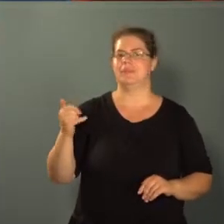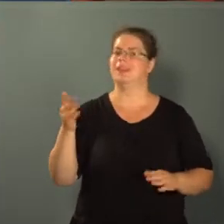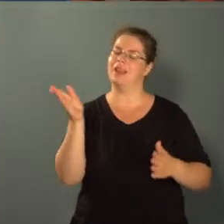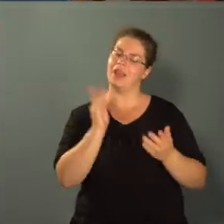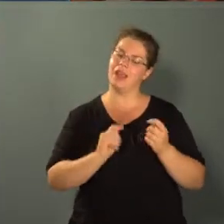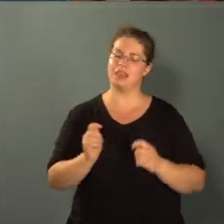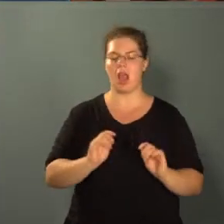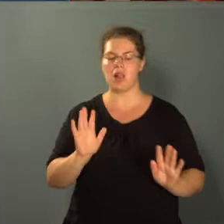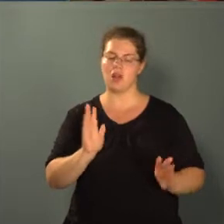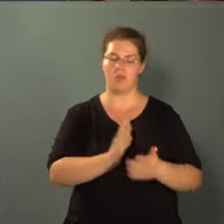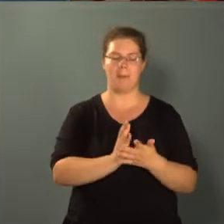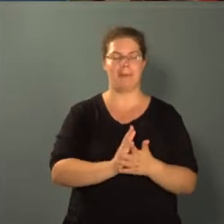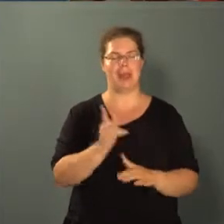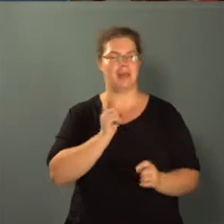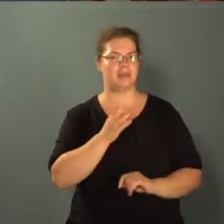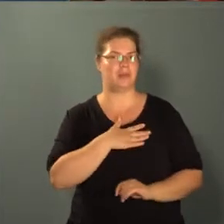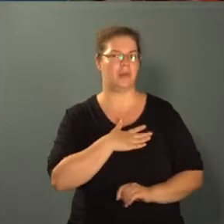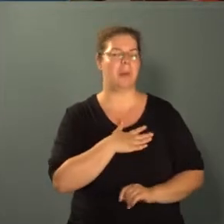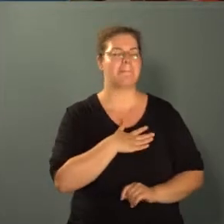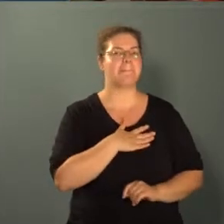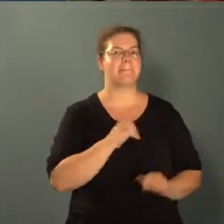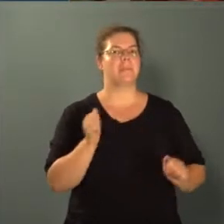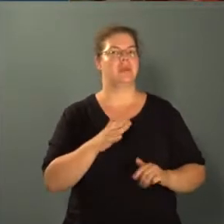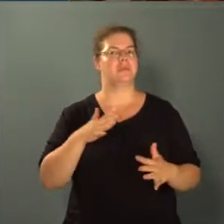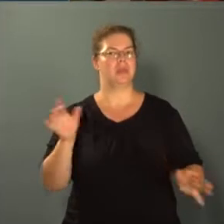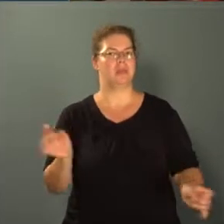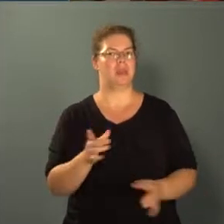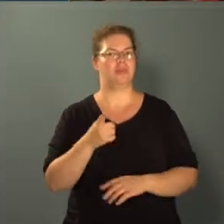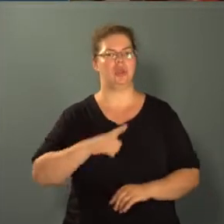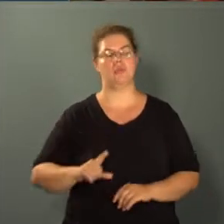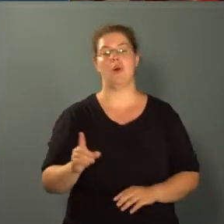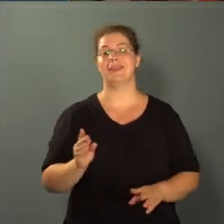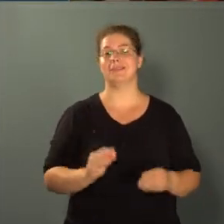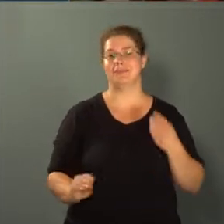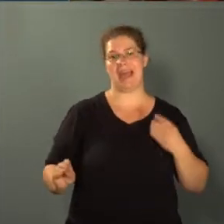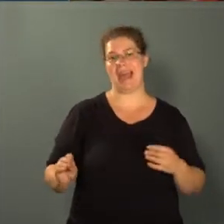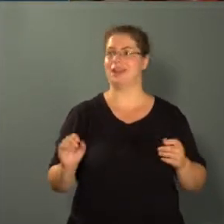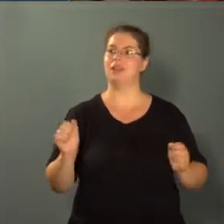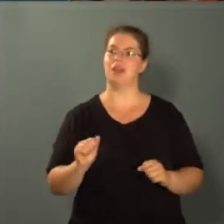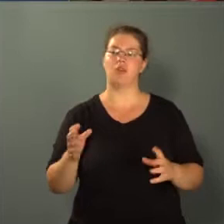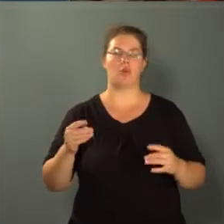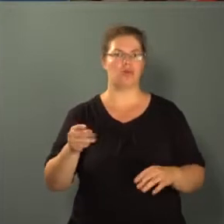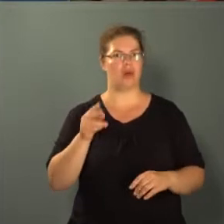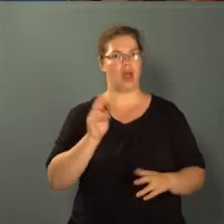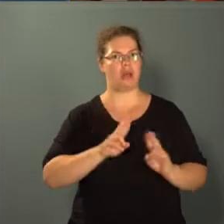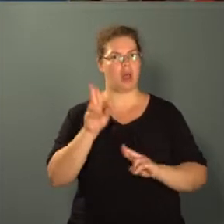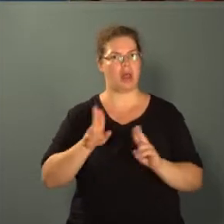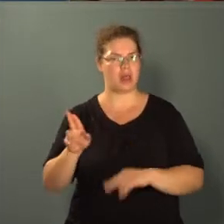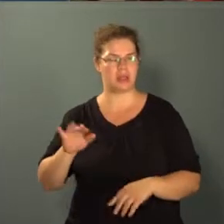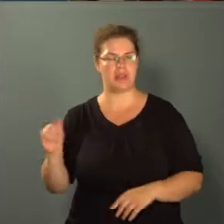alakul az imázs, azt gondolom. Nagyon nagy szerencsénk volt, mert nagyon sokan jelentkeztek,